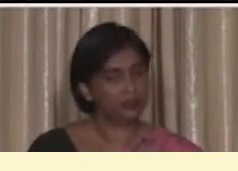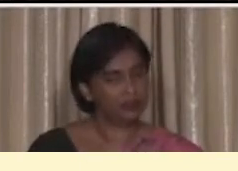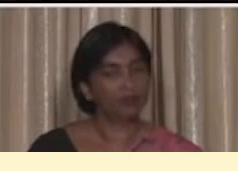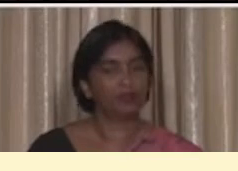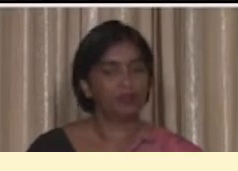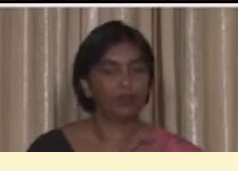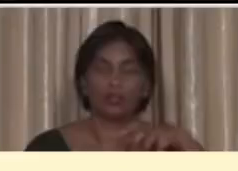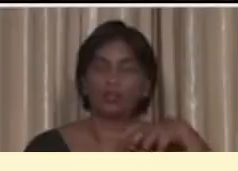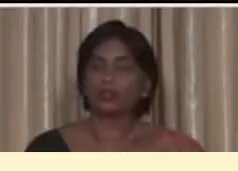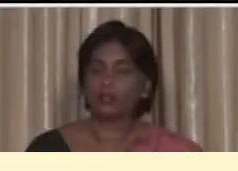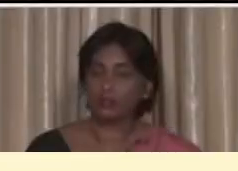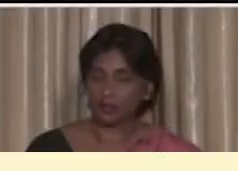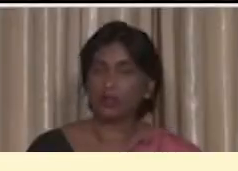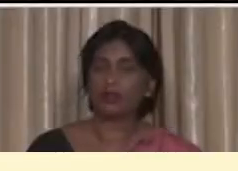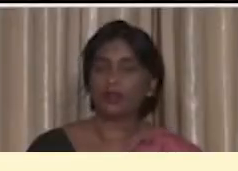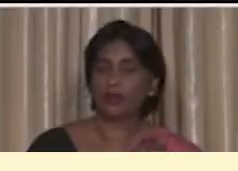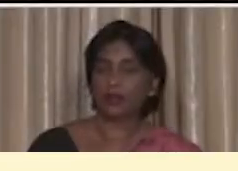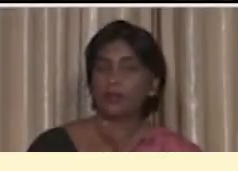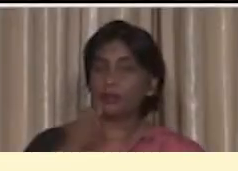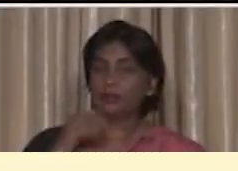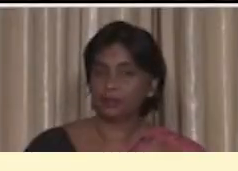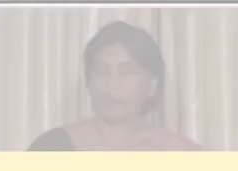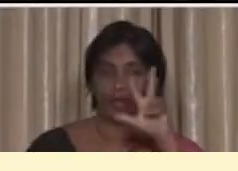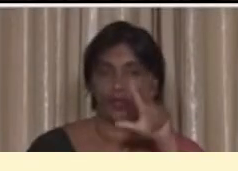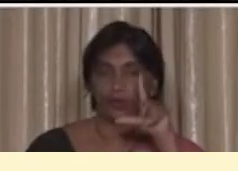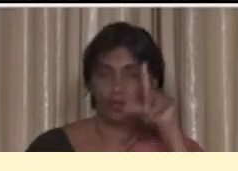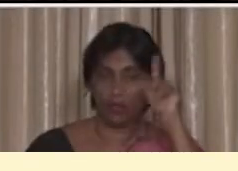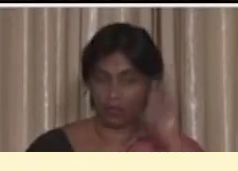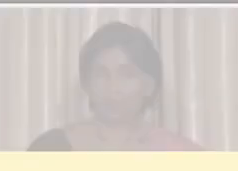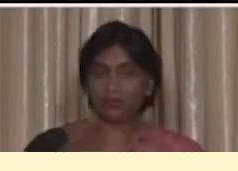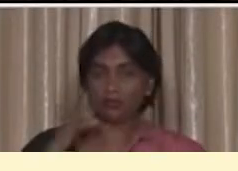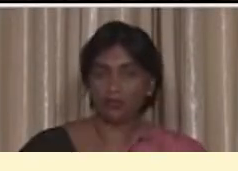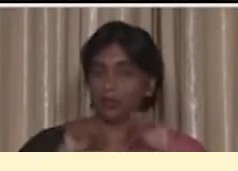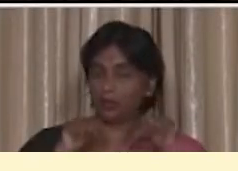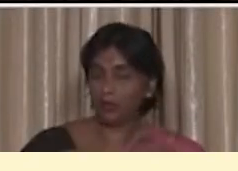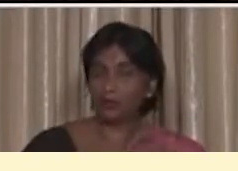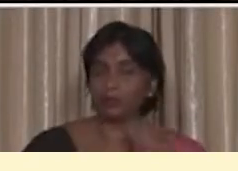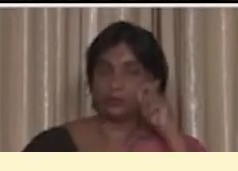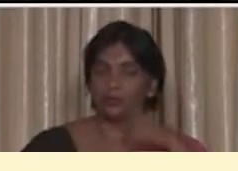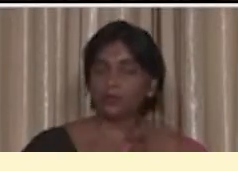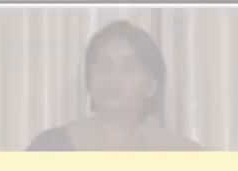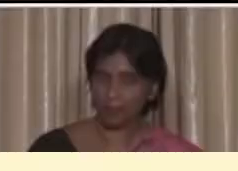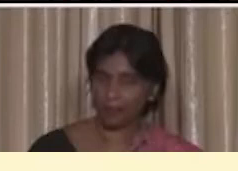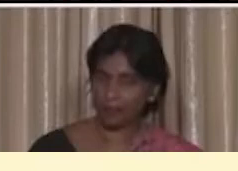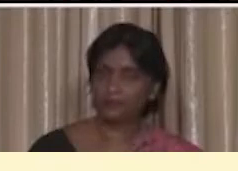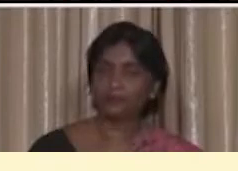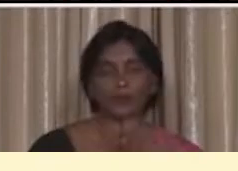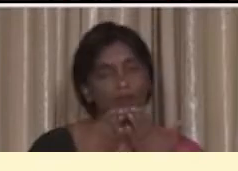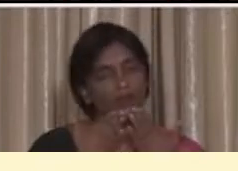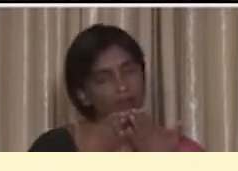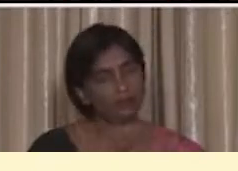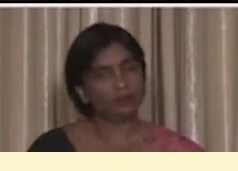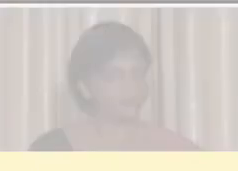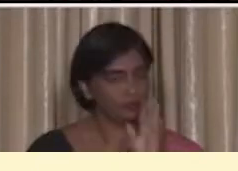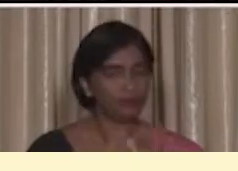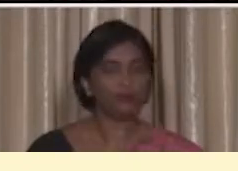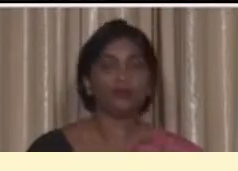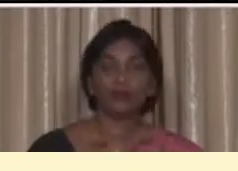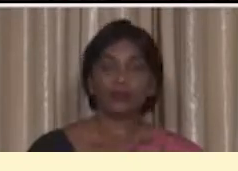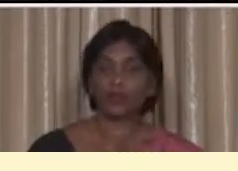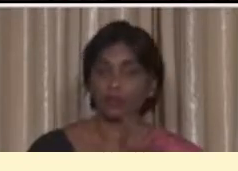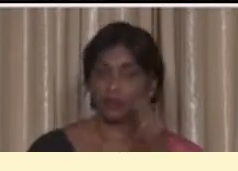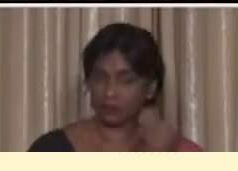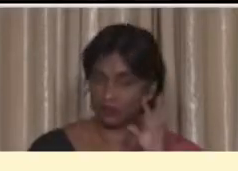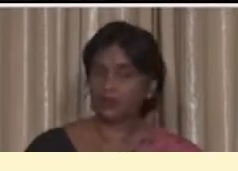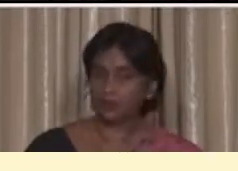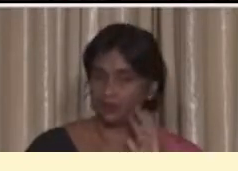මම කොළඹ දිස්ත්‍රික්කයේ පෞගිය මැතිවරණයේදී මට 87,000 ඡන්දේ ලබා දීපු ඒ ජනතාවට මම නැවත වතාවක් මගේ ස්තුතිය මම පිරිනමනවා. ඒ